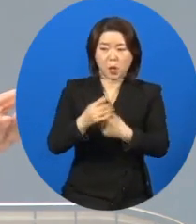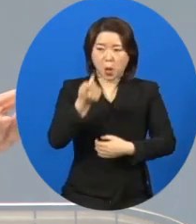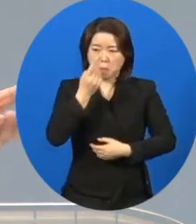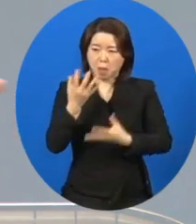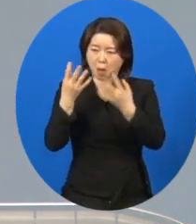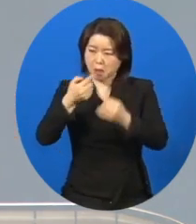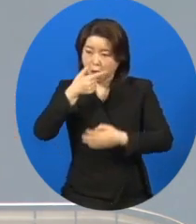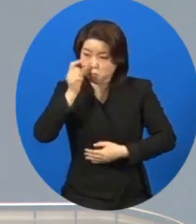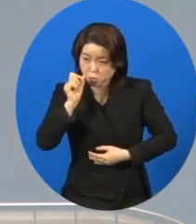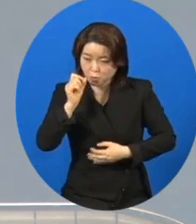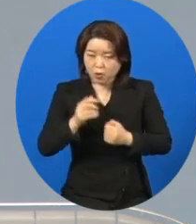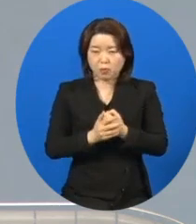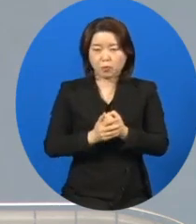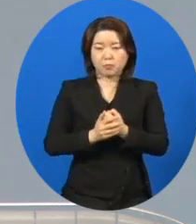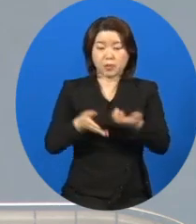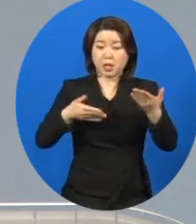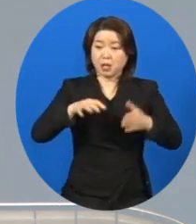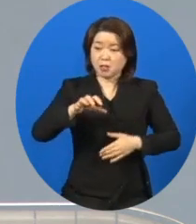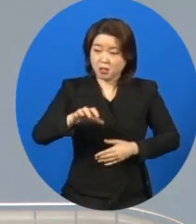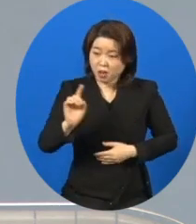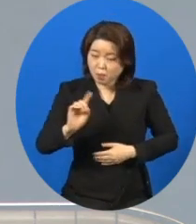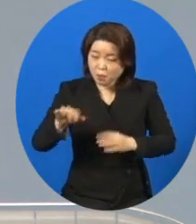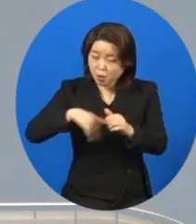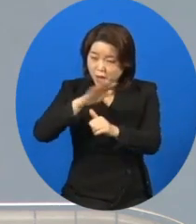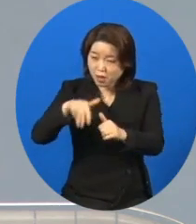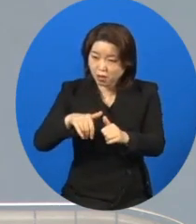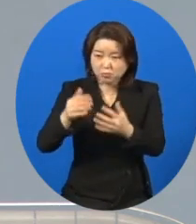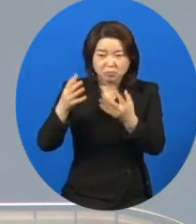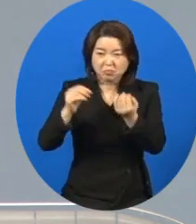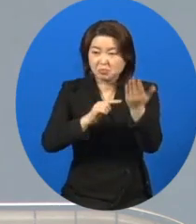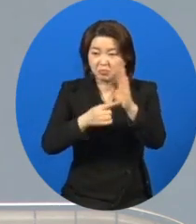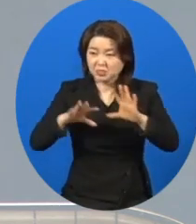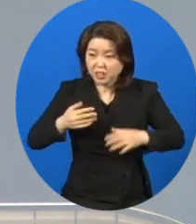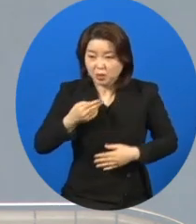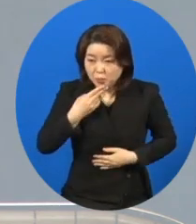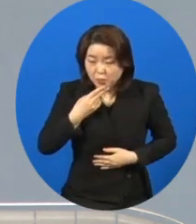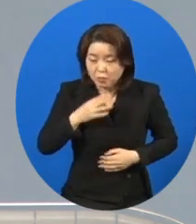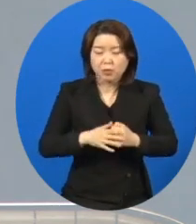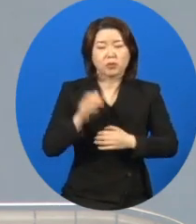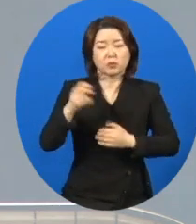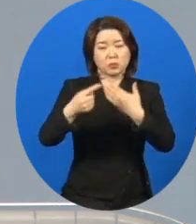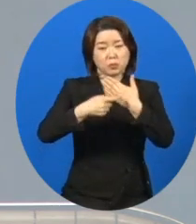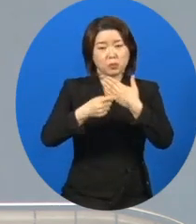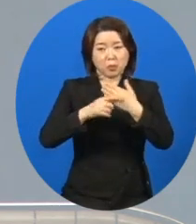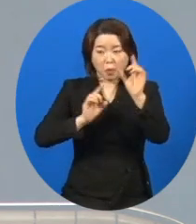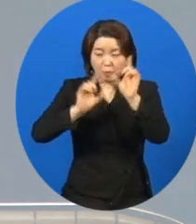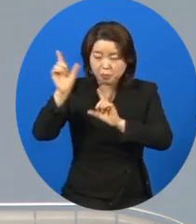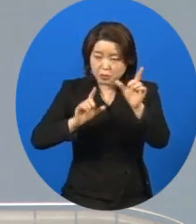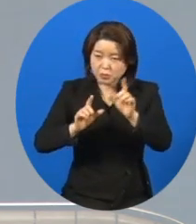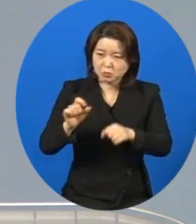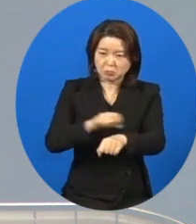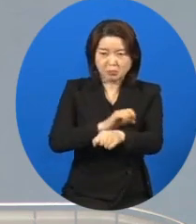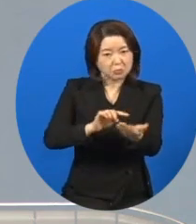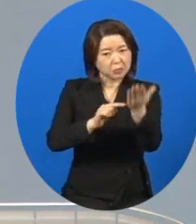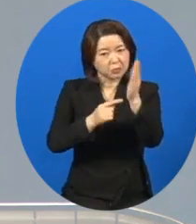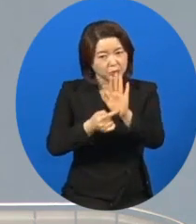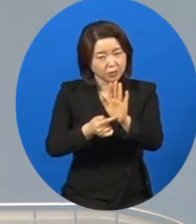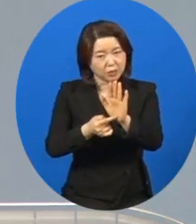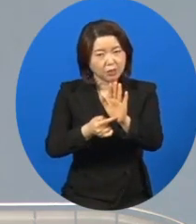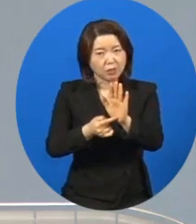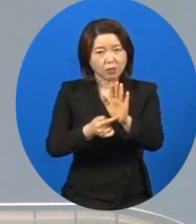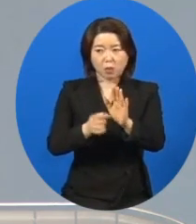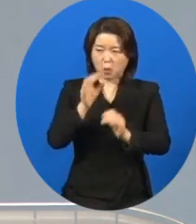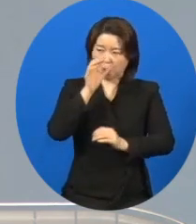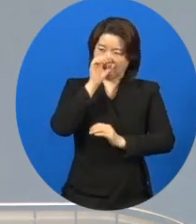없고 출신이 별로 내세울 것도 없고 외모도 특별히 드러나게